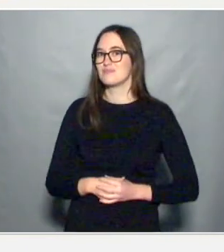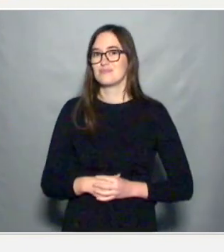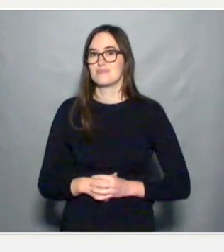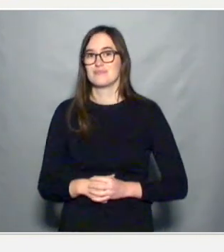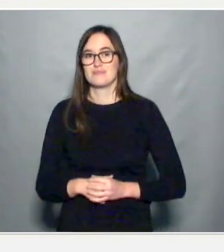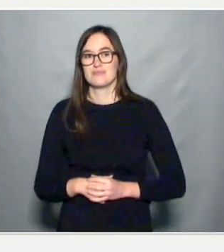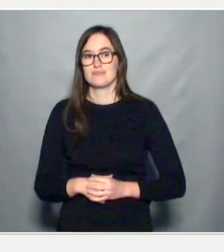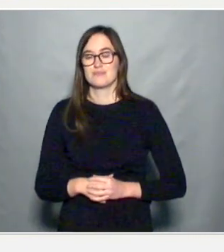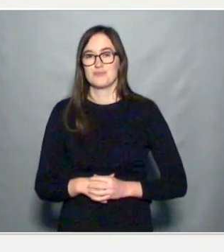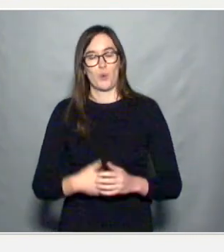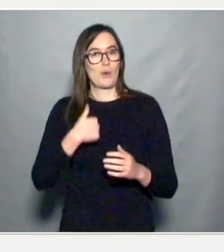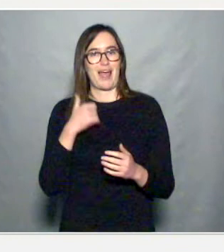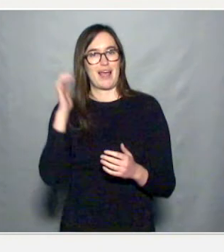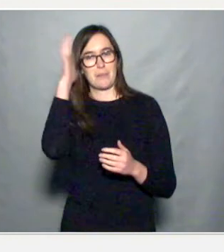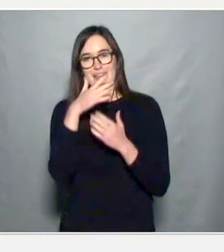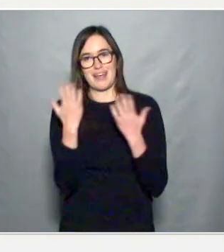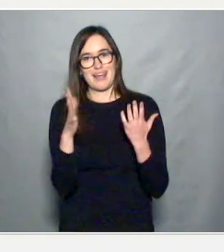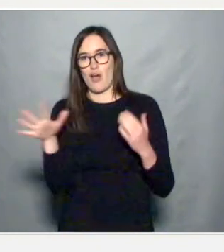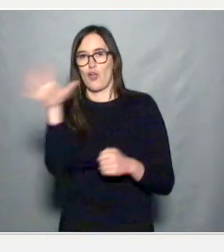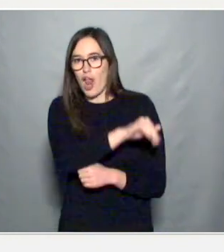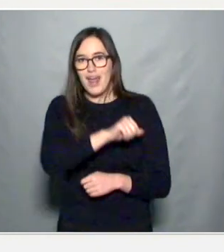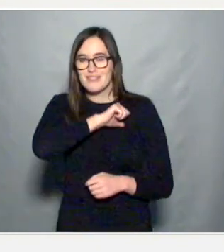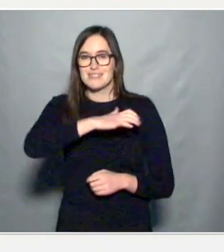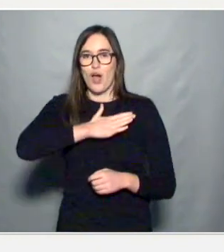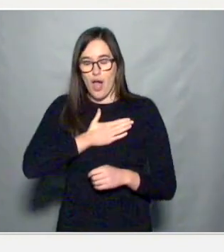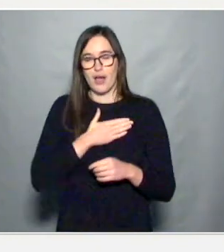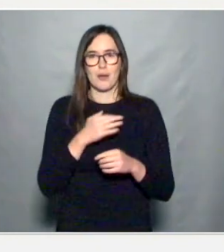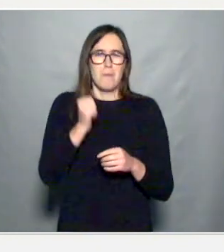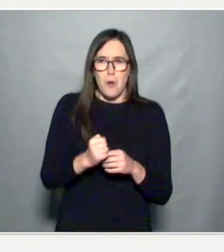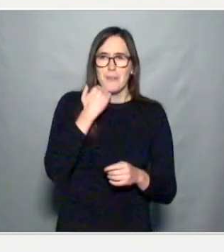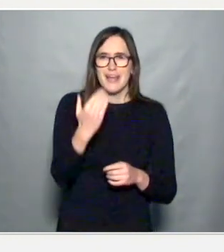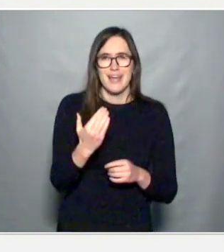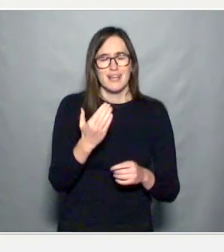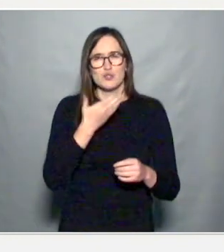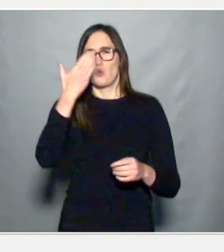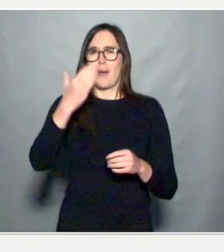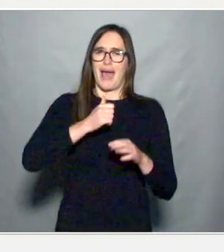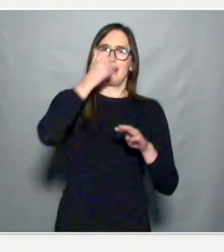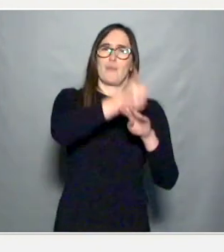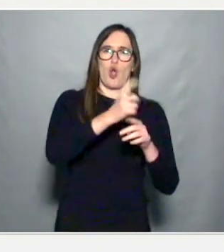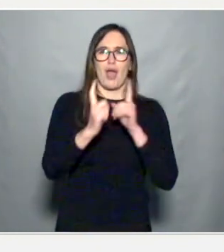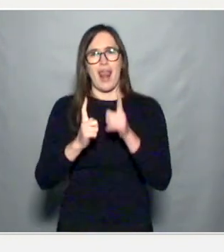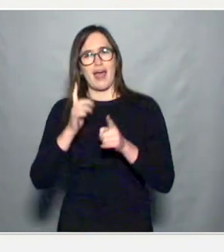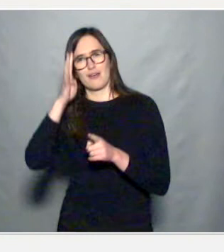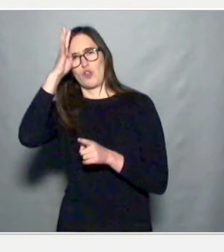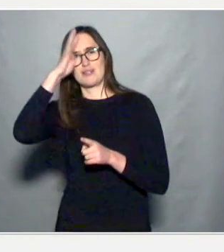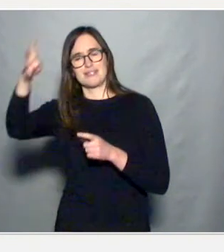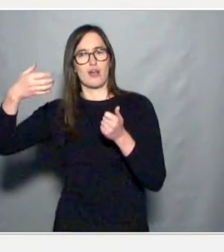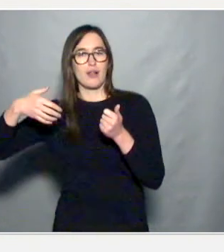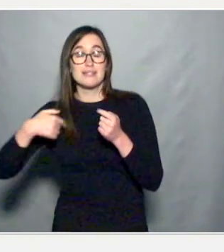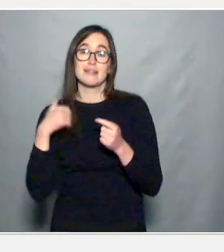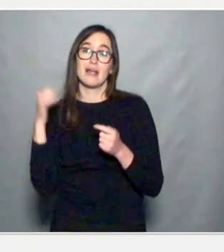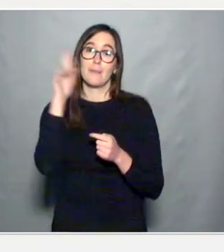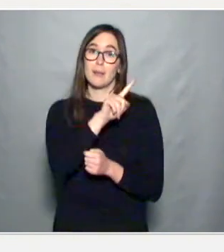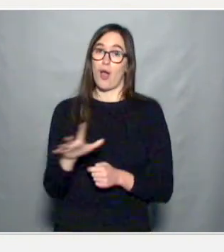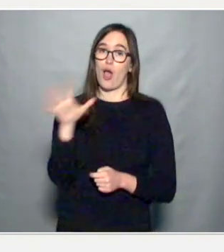Sen menar inte jag att alla vi som har diagnosen måste bli superentreprenörer eller jätteframgångsrika artister. Jag tycker bara att alla ska ha